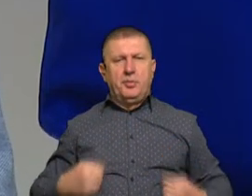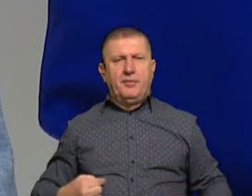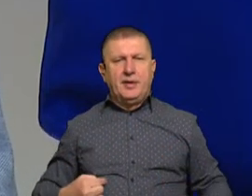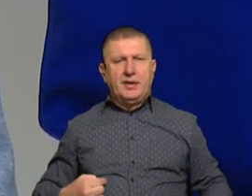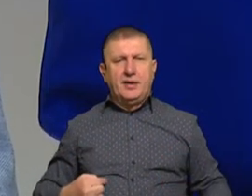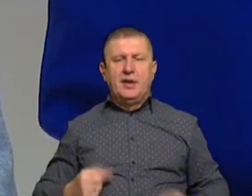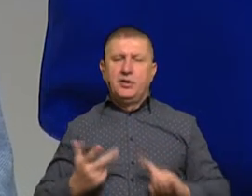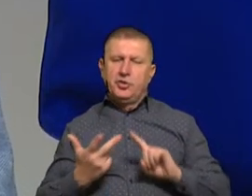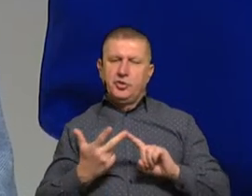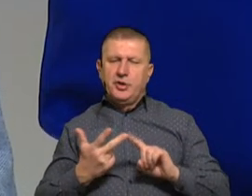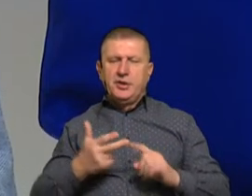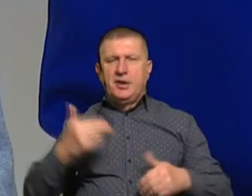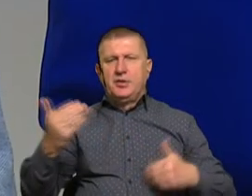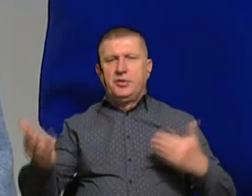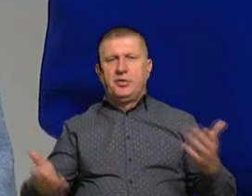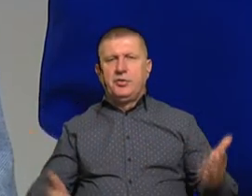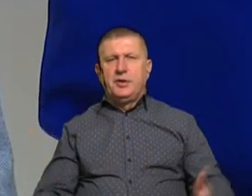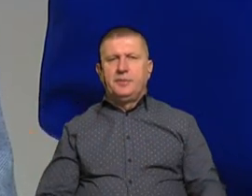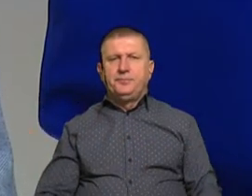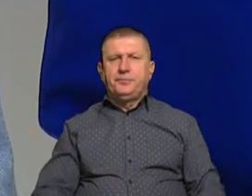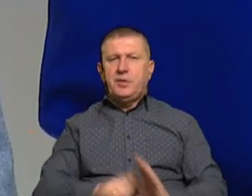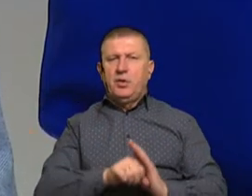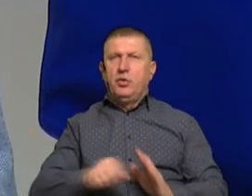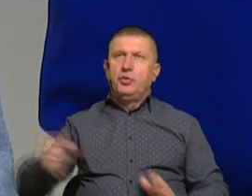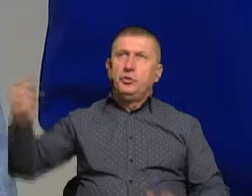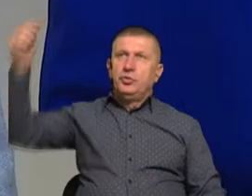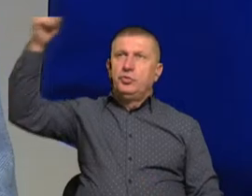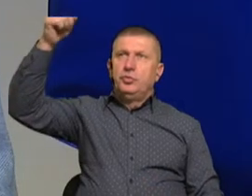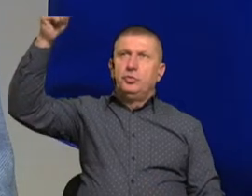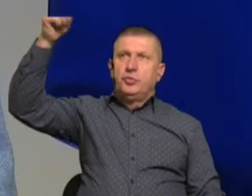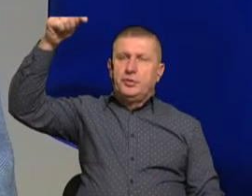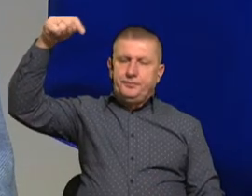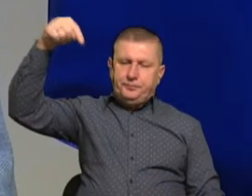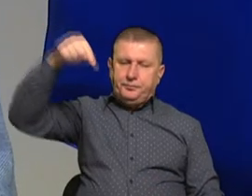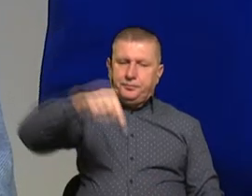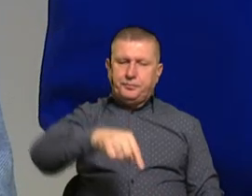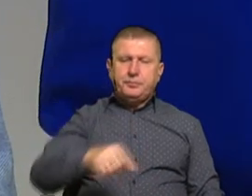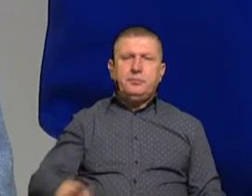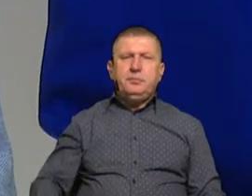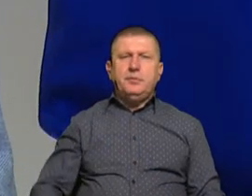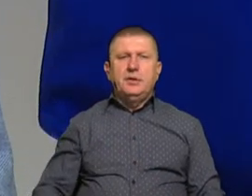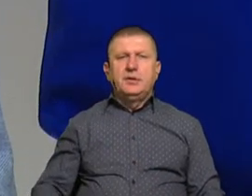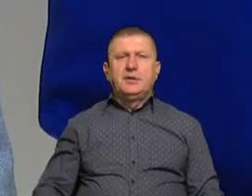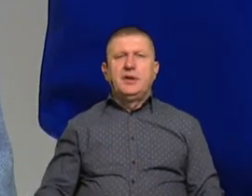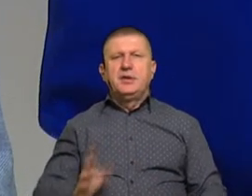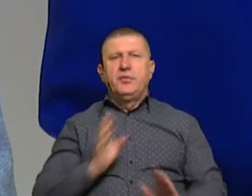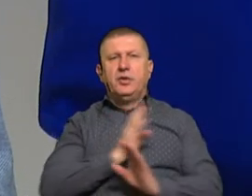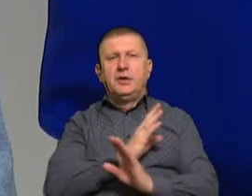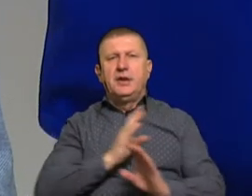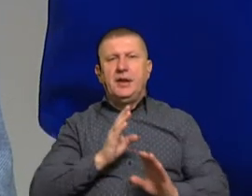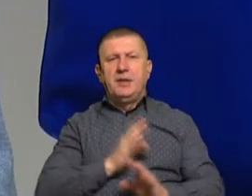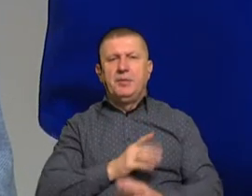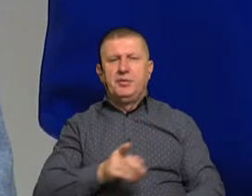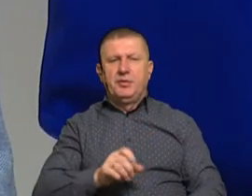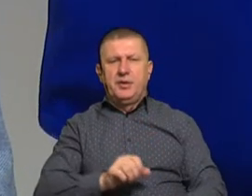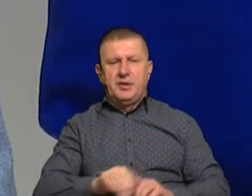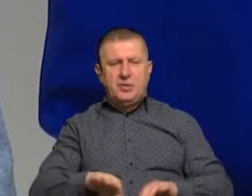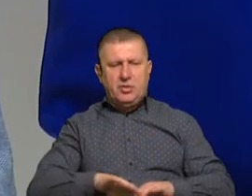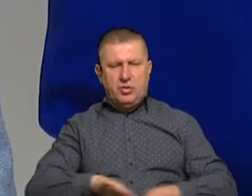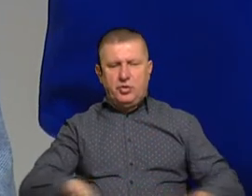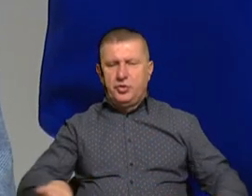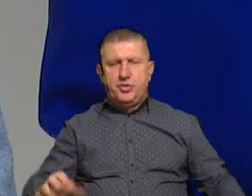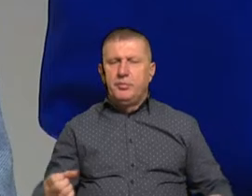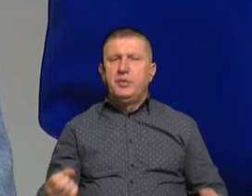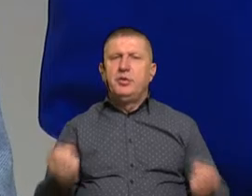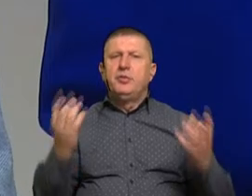jeszcze z trzeciej strony od góry, od strony Ministerstwa Klimatu. Ponieważ lasy państwowe to jest zupełnie osobny twór, który jest